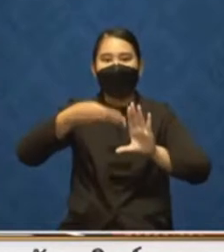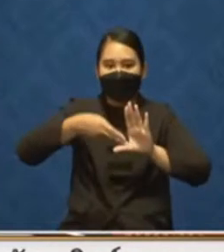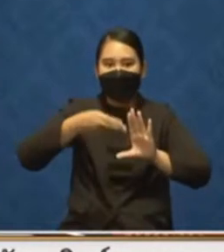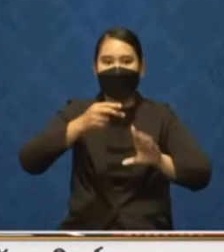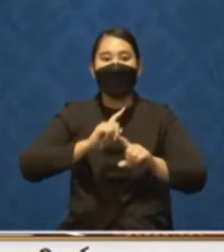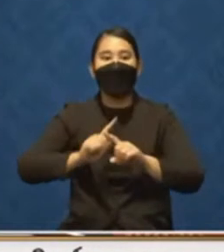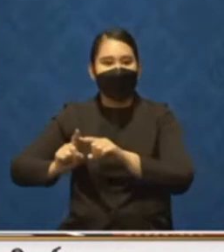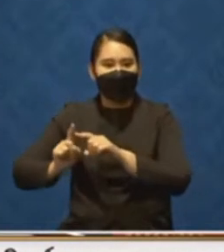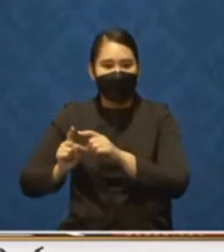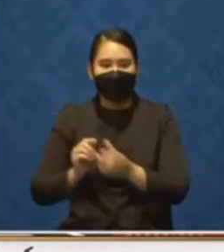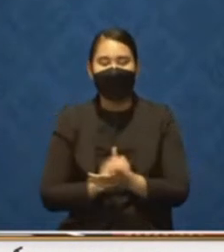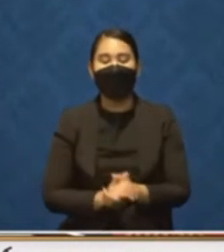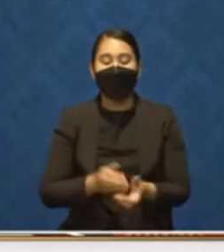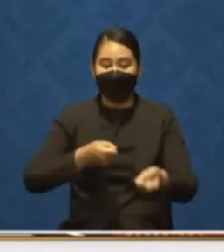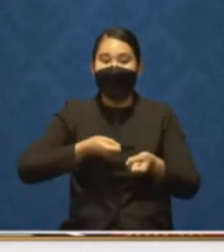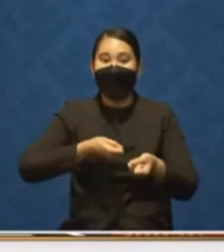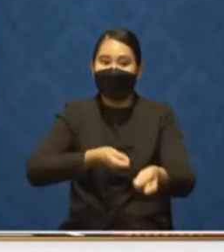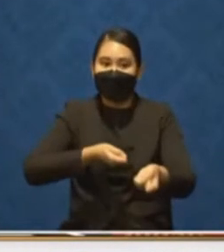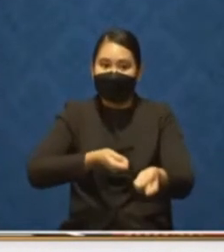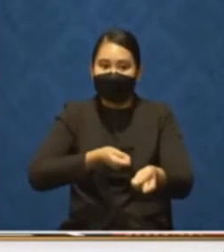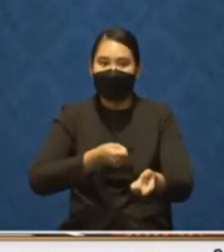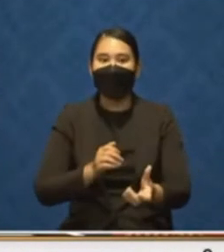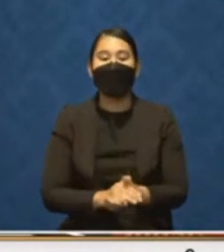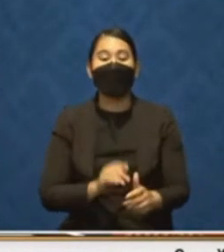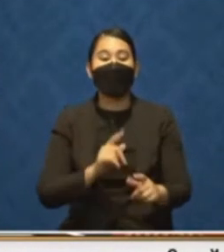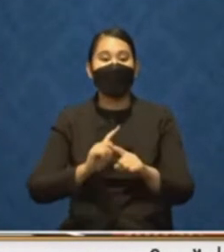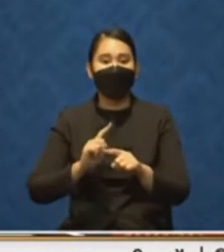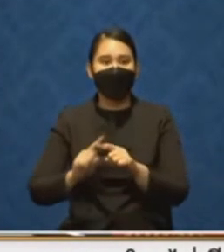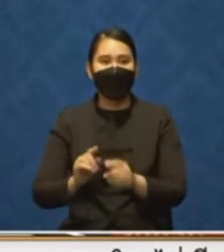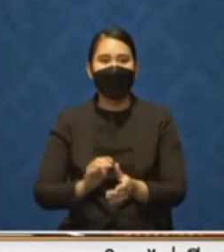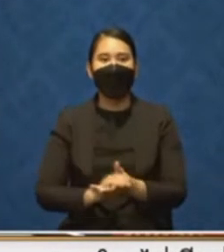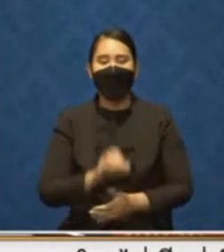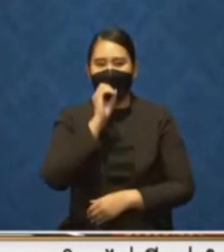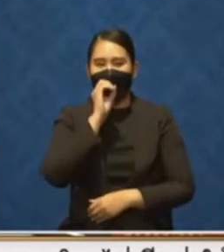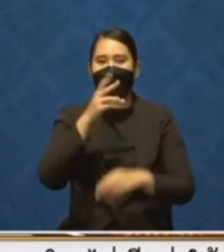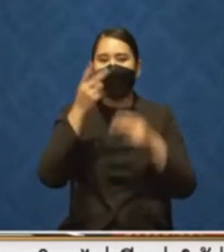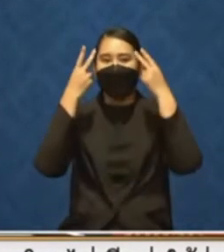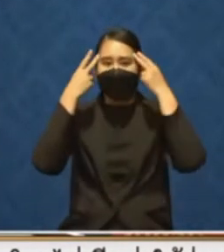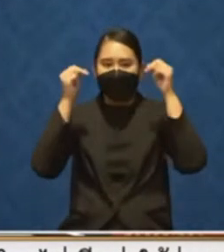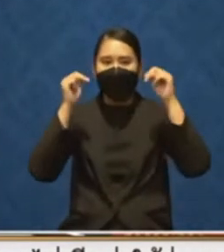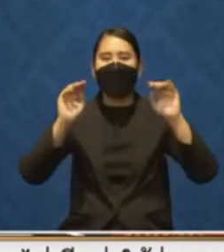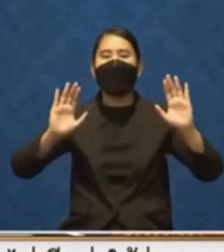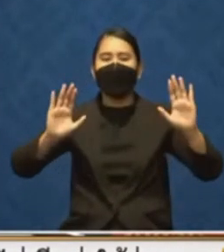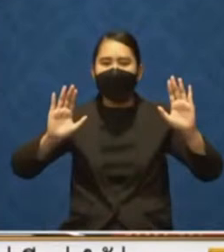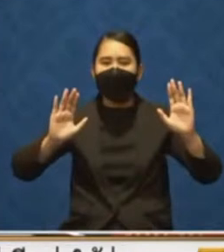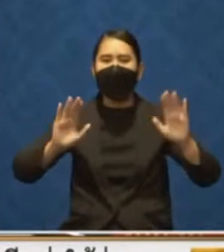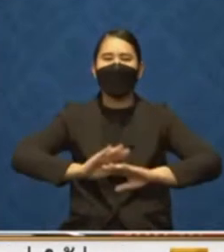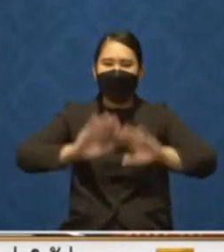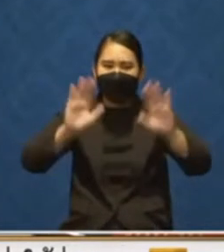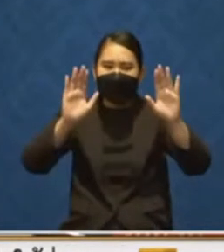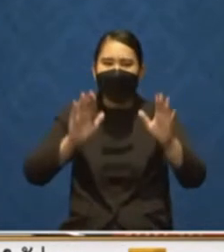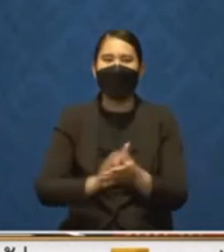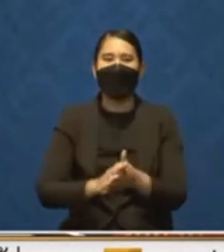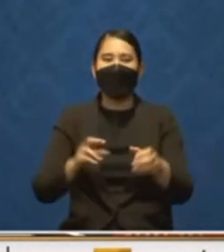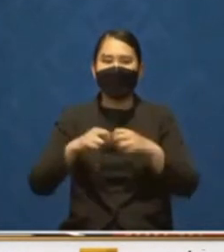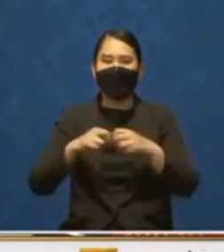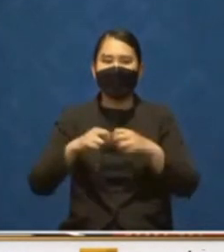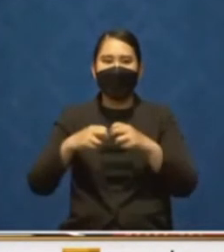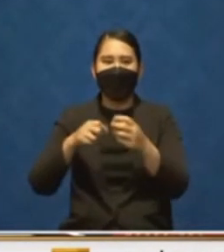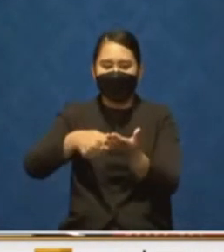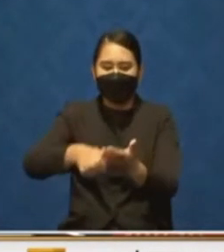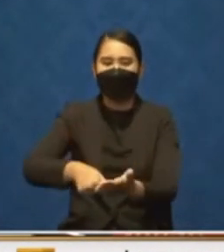ถ้าเป็นเรื่องของการเกษตรท่านนายกต้องเลิกได้แล้วครับเวลาคิดอะไรไม่ออกแล้วโทษจำนำข้าว